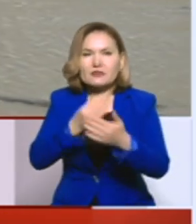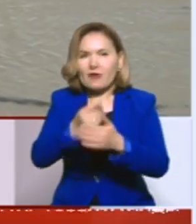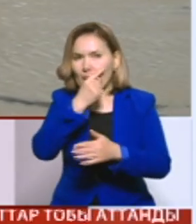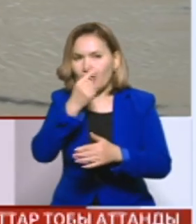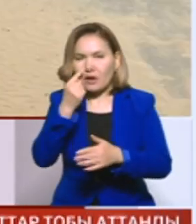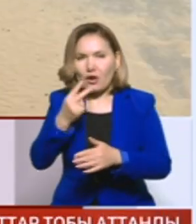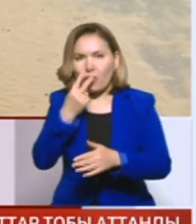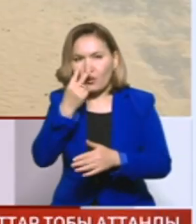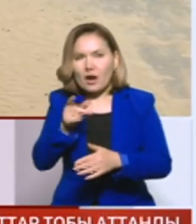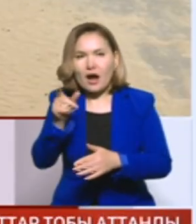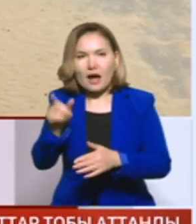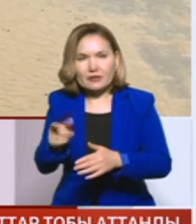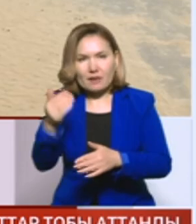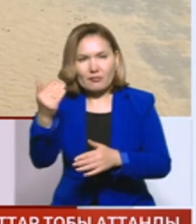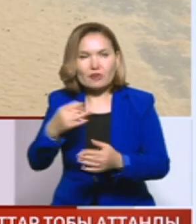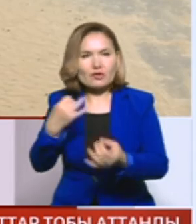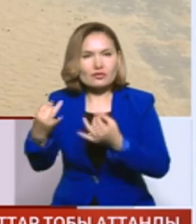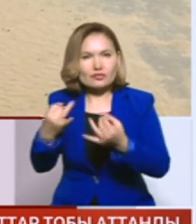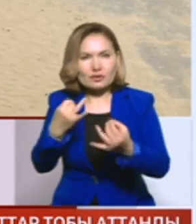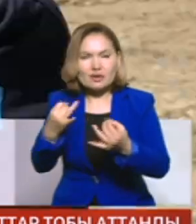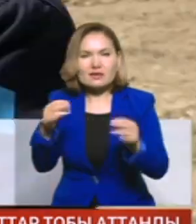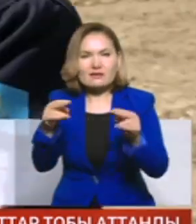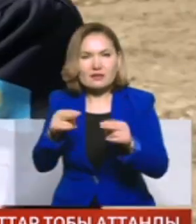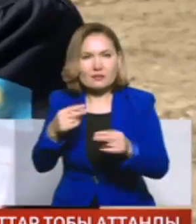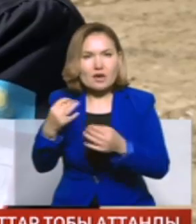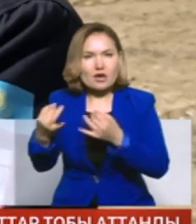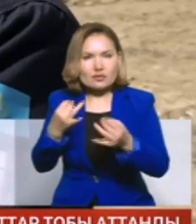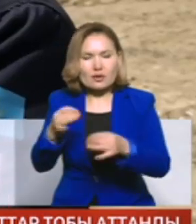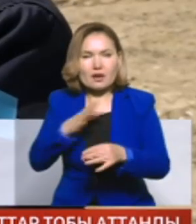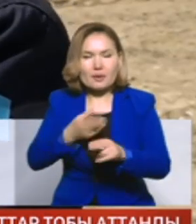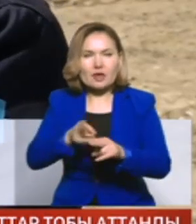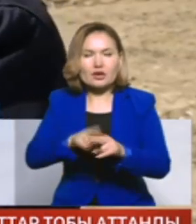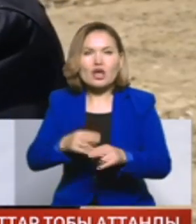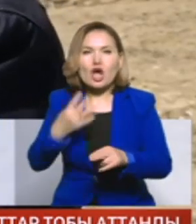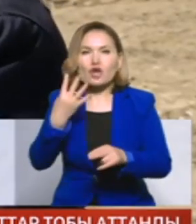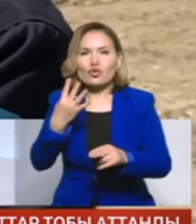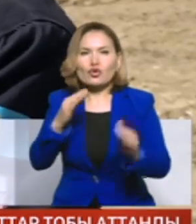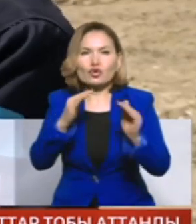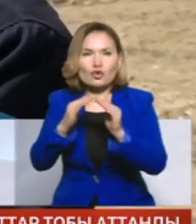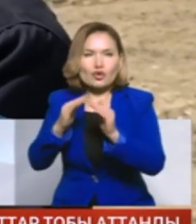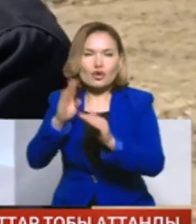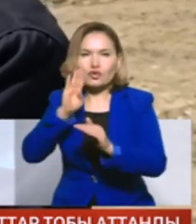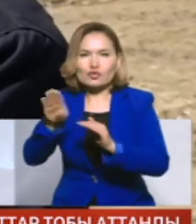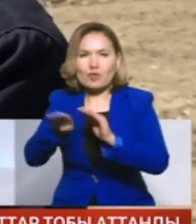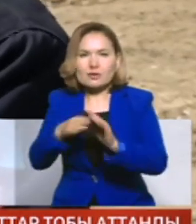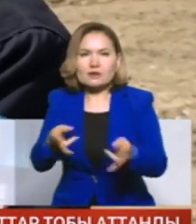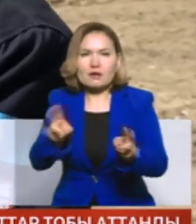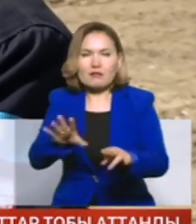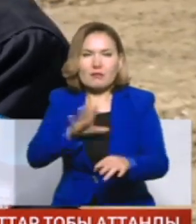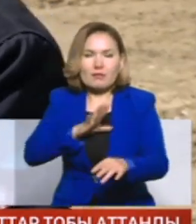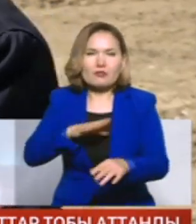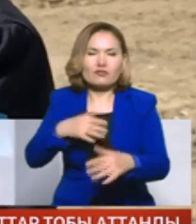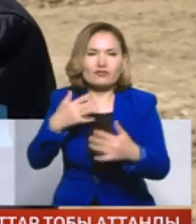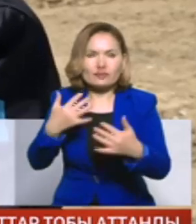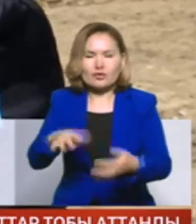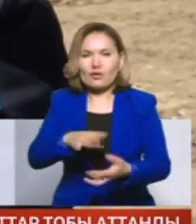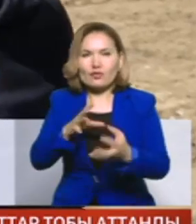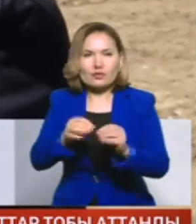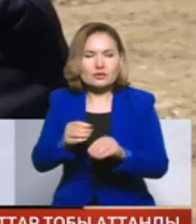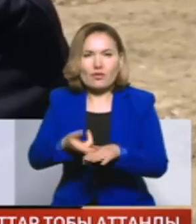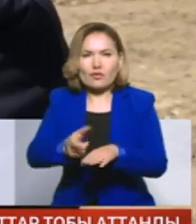көрген тұрғынмен сұхбаттасып көрген болатынбыз. Тыңдап көрейік. Көз алдарымызда кетіп қалды, енді балдар шапқылап жүріп, өтеген деген кісі бар